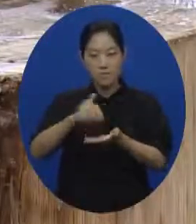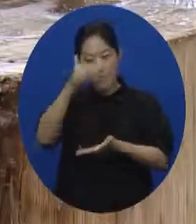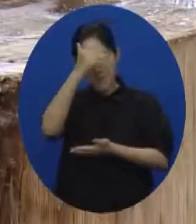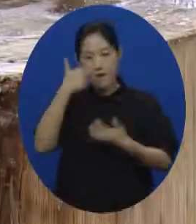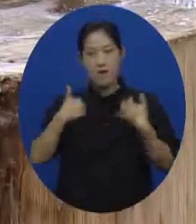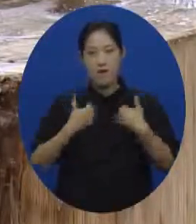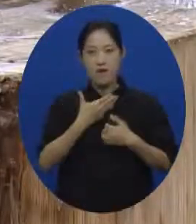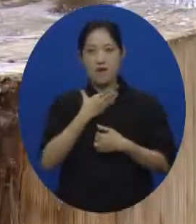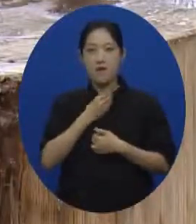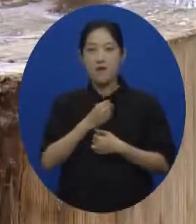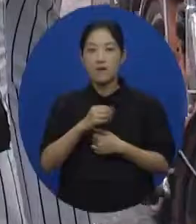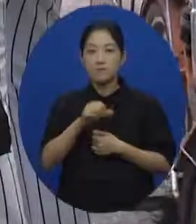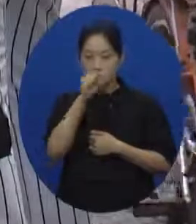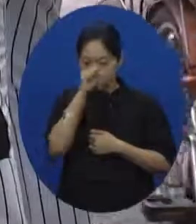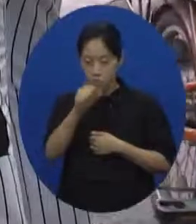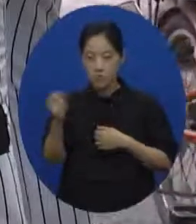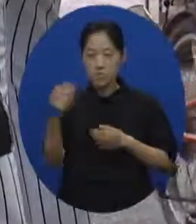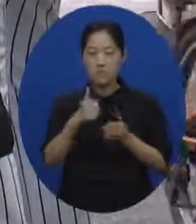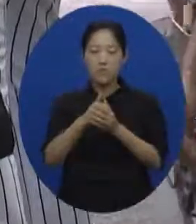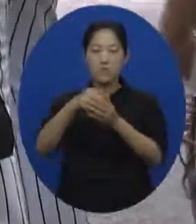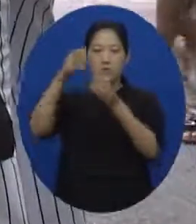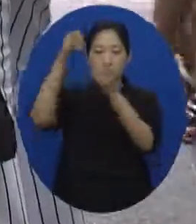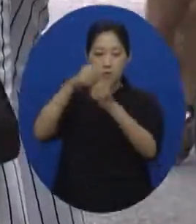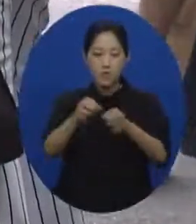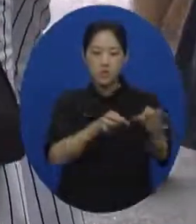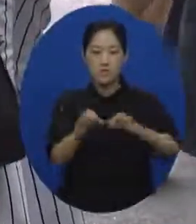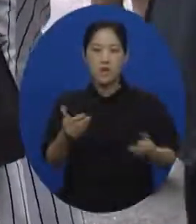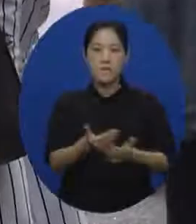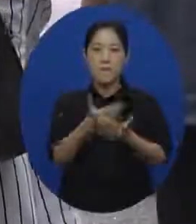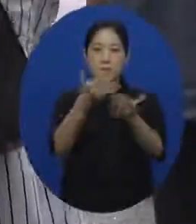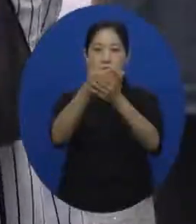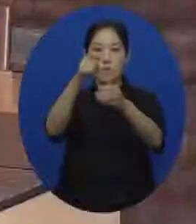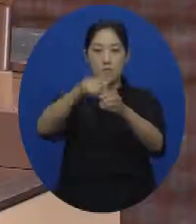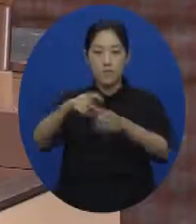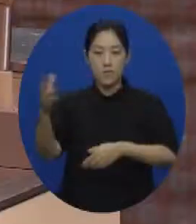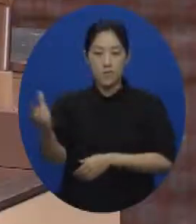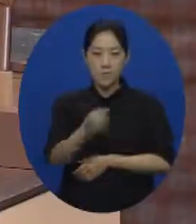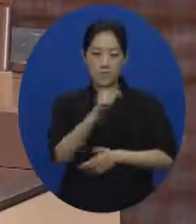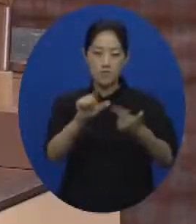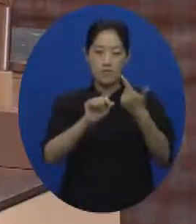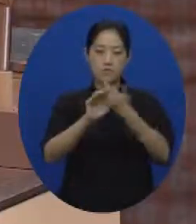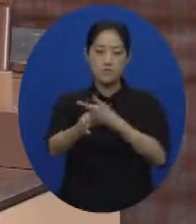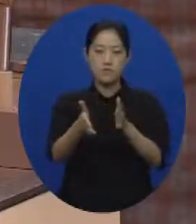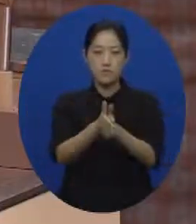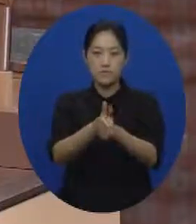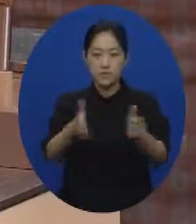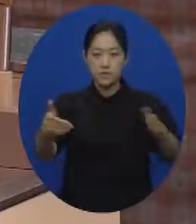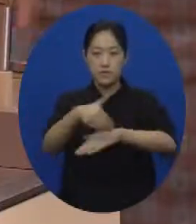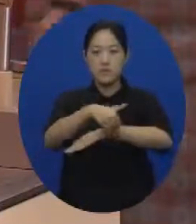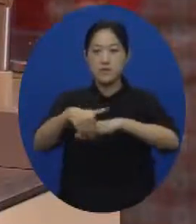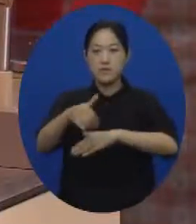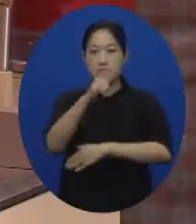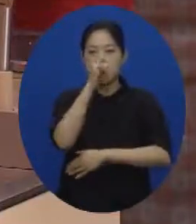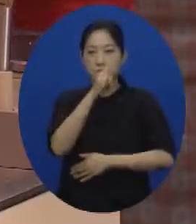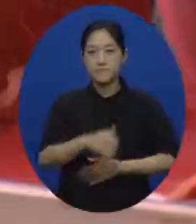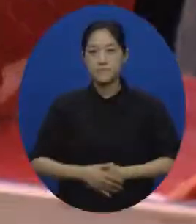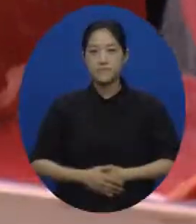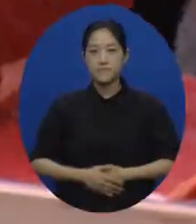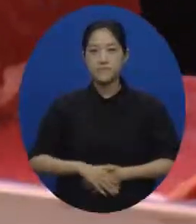고객에게는 편의를 제공하고 전통시장은 활성화를 꾀한다는 취지로 올 하반기부터 시작할